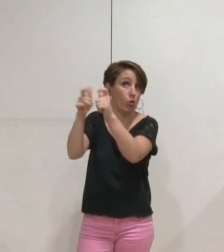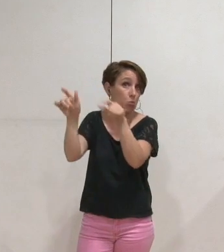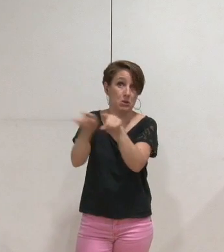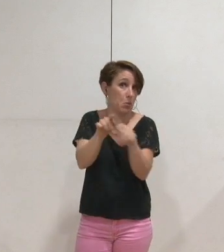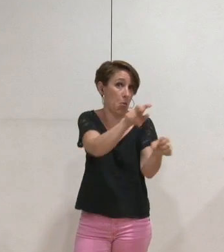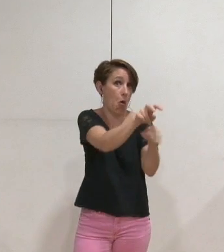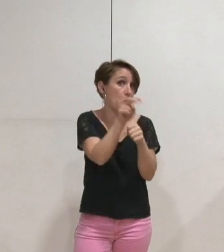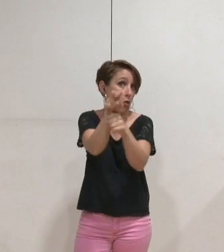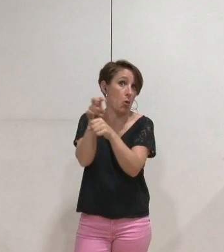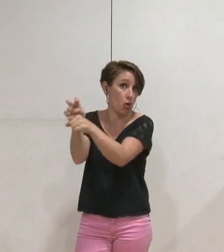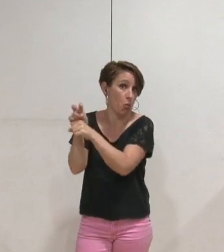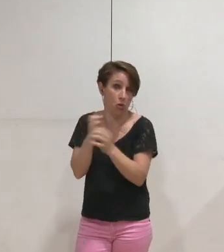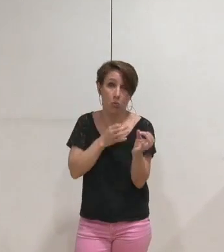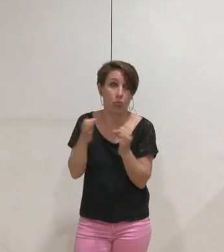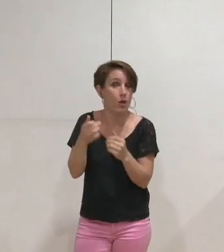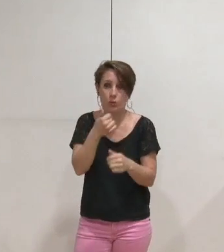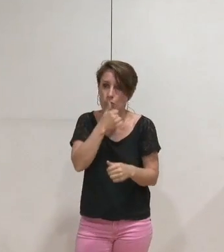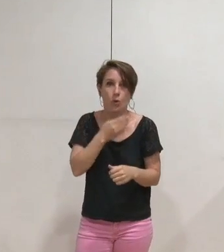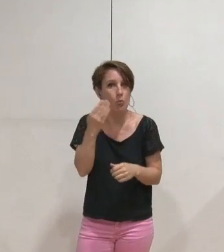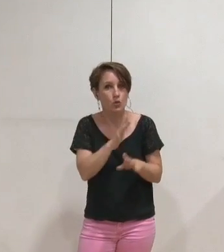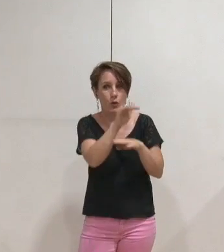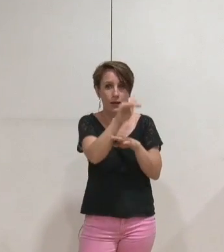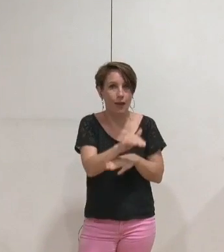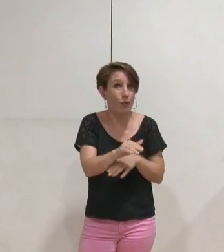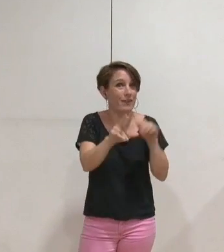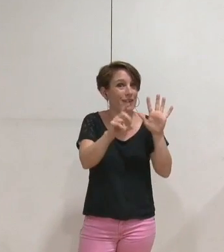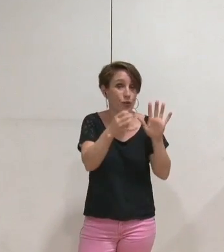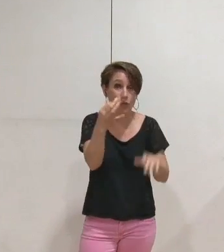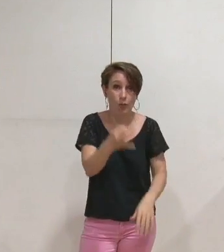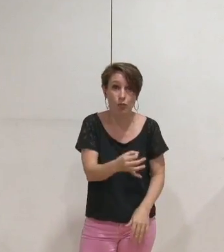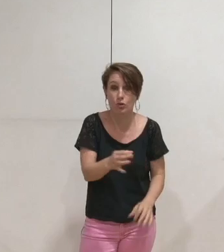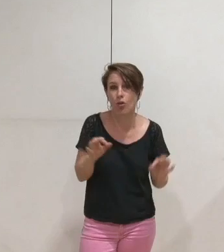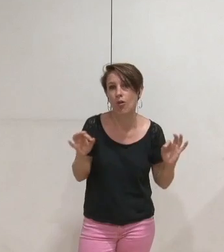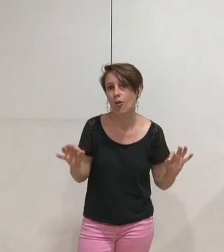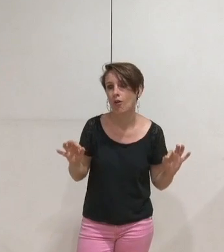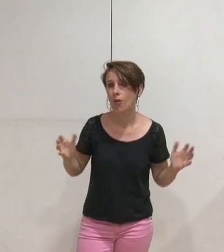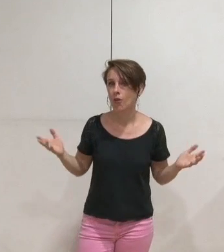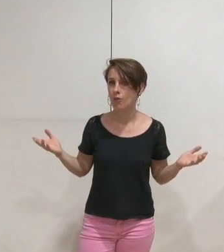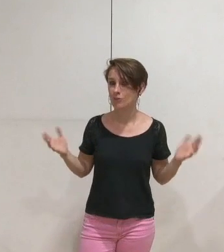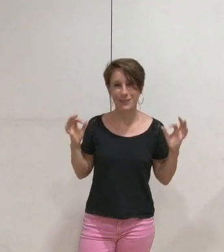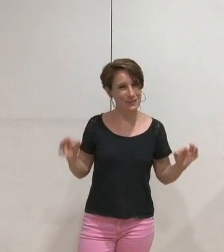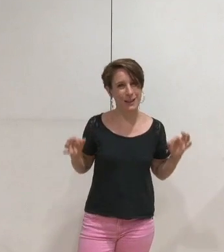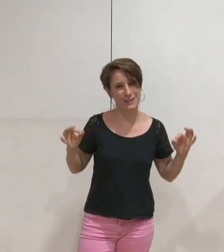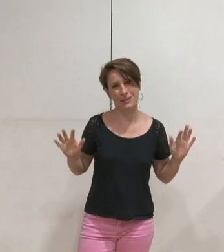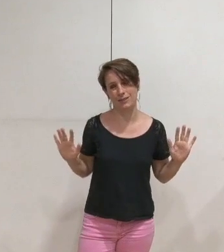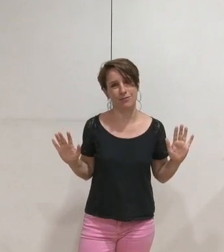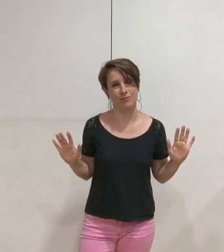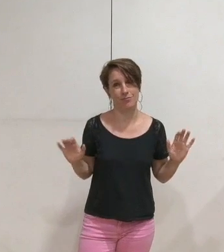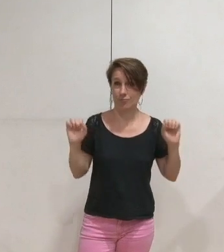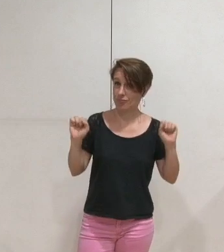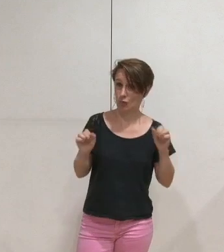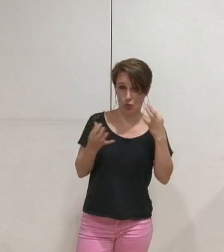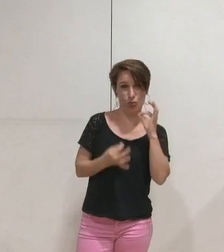effectivement une couverture à hauteur de 80 % donc on est sur un effectivement un dispositif classique on pourra même vous donner le